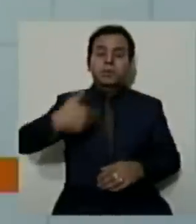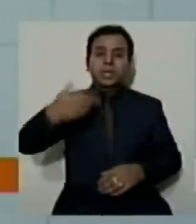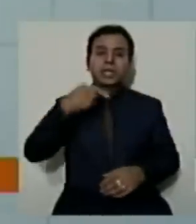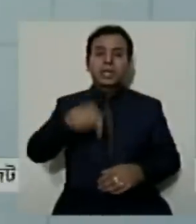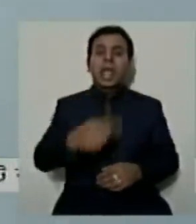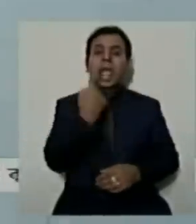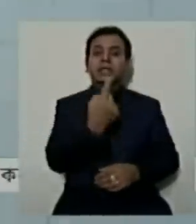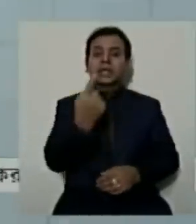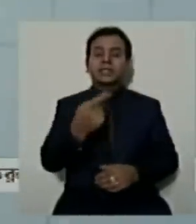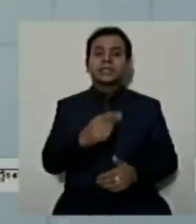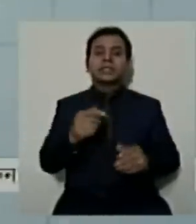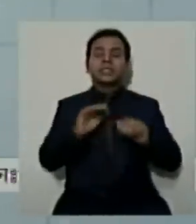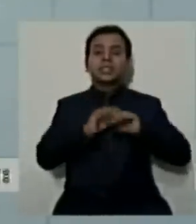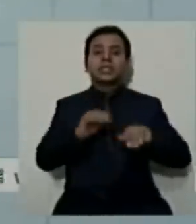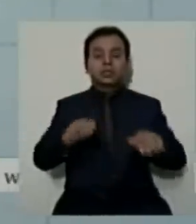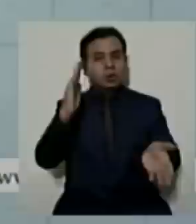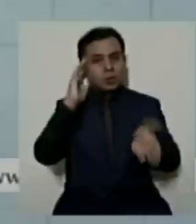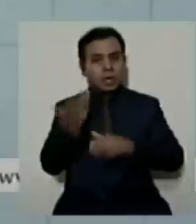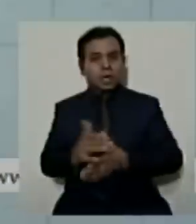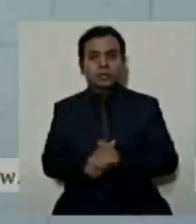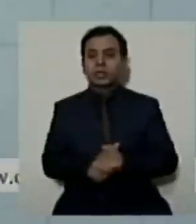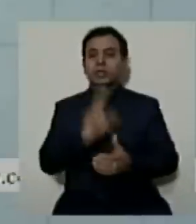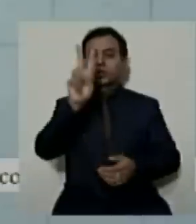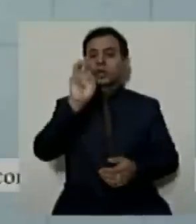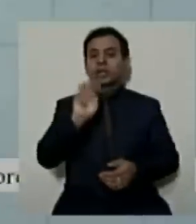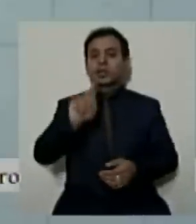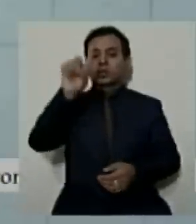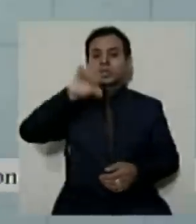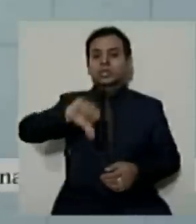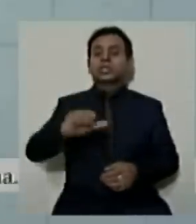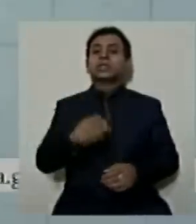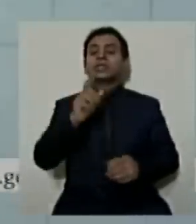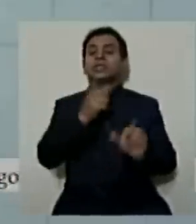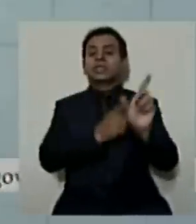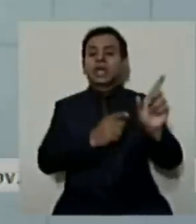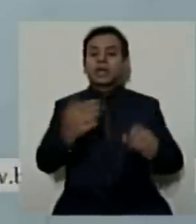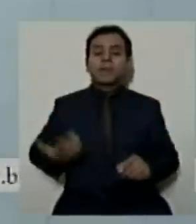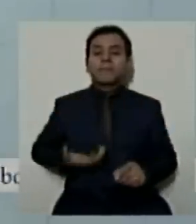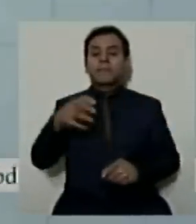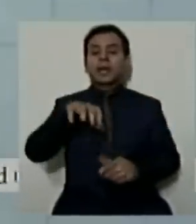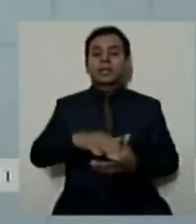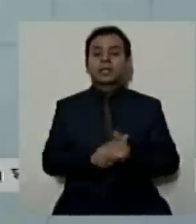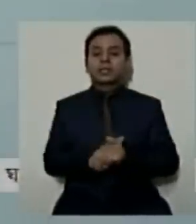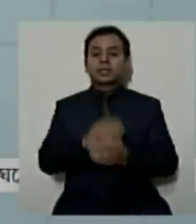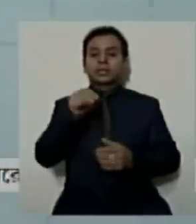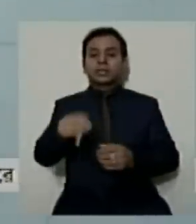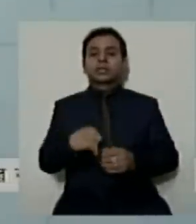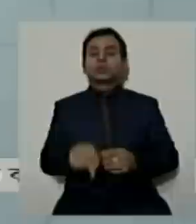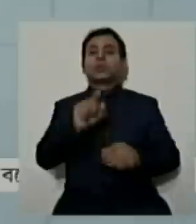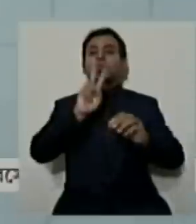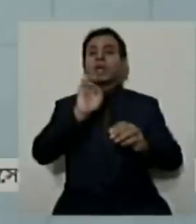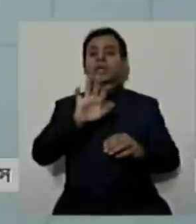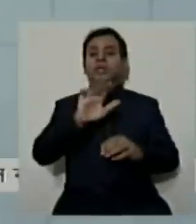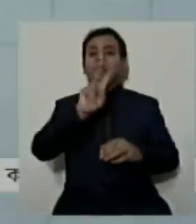17,225 জন মানুষ বাংলাদেশে ম্যালেরিয়ায় আক্রান্ত হয়েছে এবং 9 জন মৃত্যুবরণ করেছে। উদ্ভূত